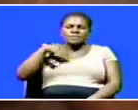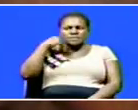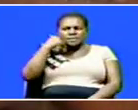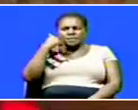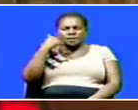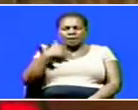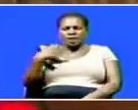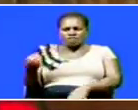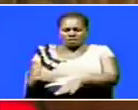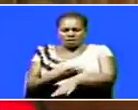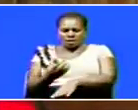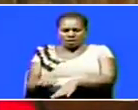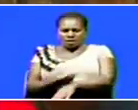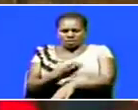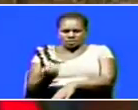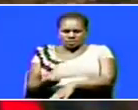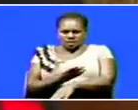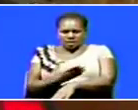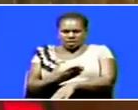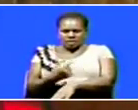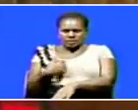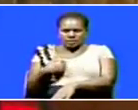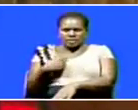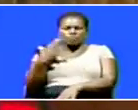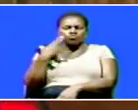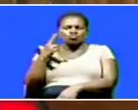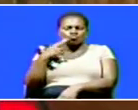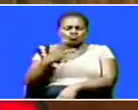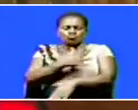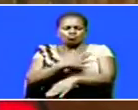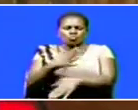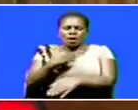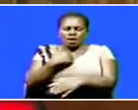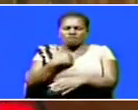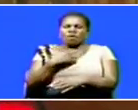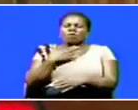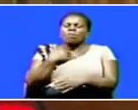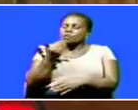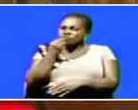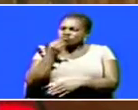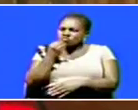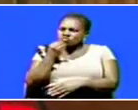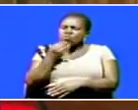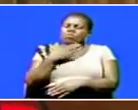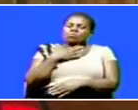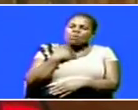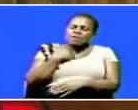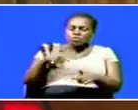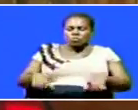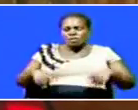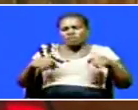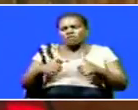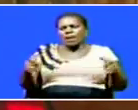ugonjwa wa saratani na kona diabetes. Shosho anataka kukula. Anataka kukaa